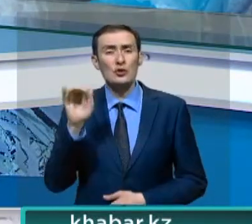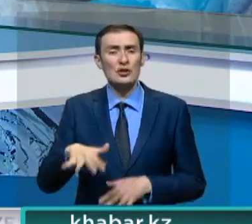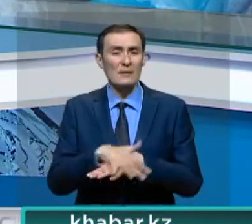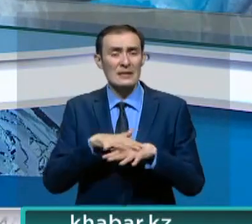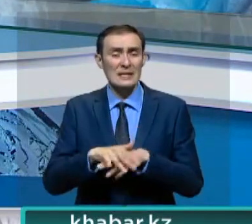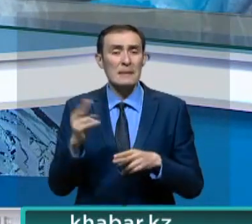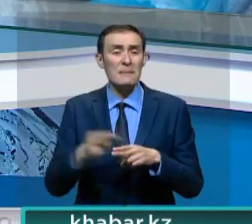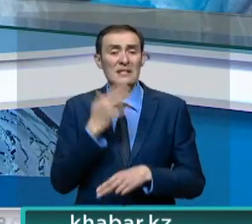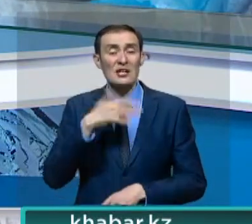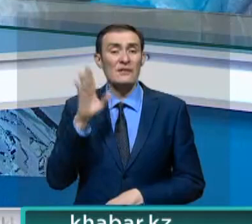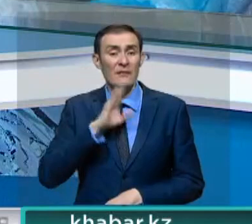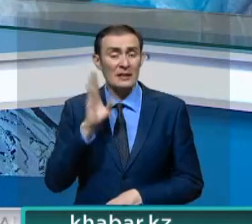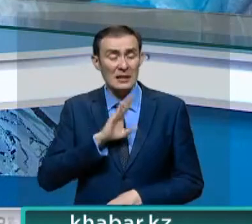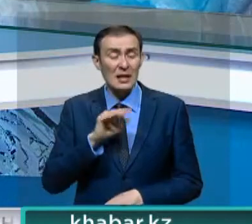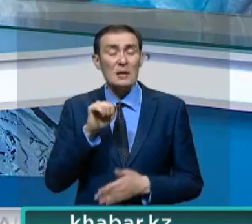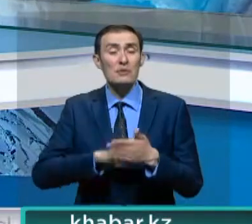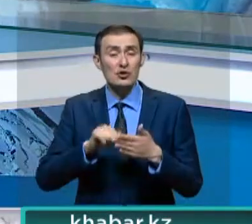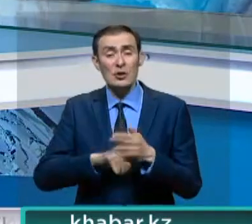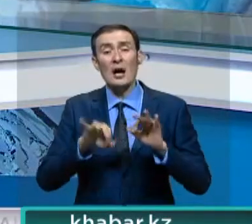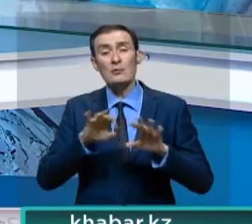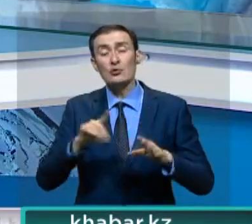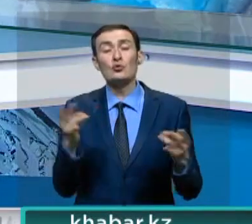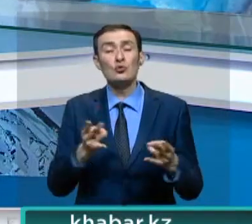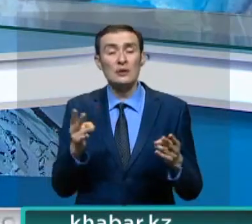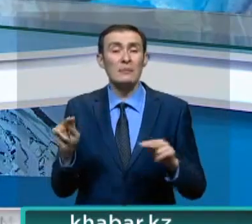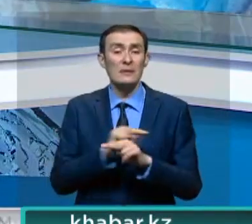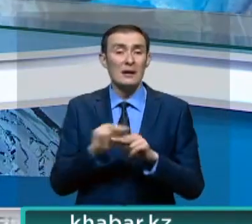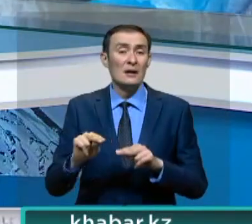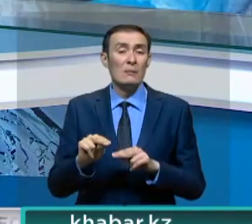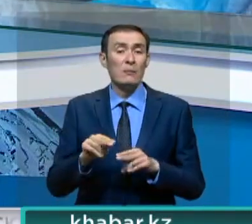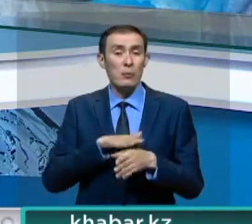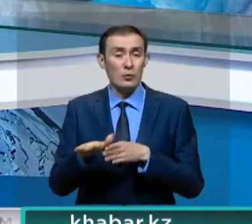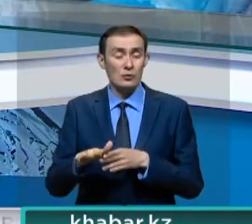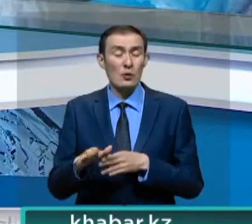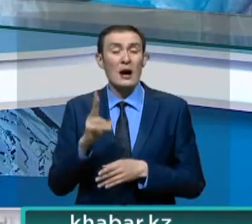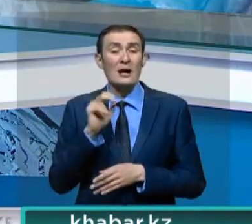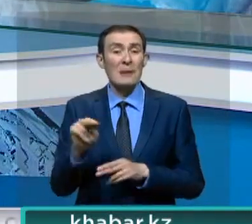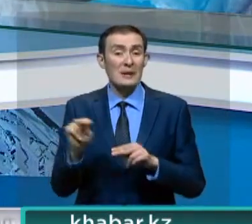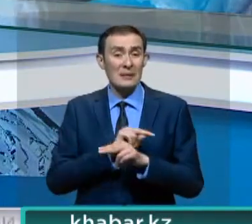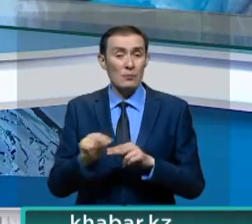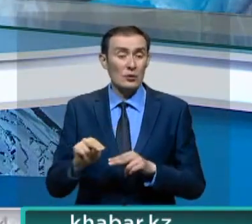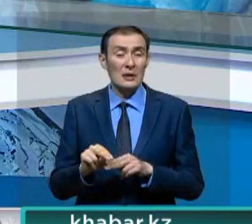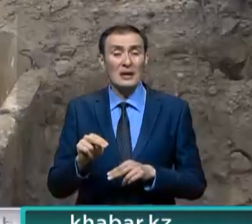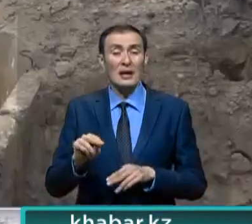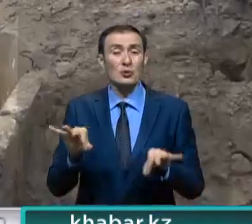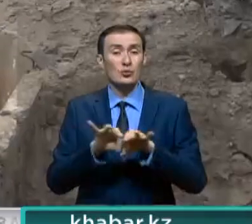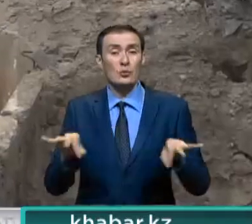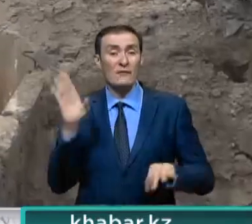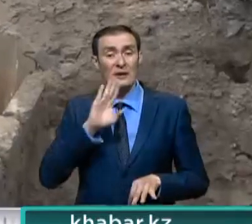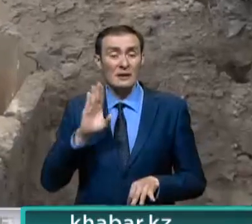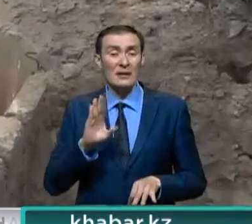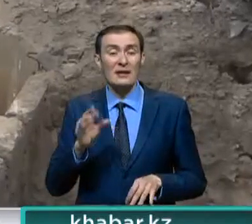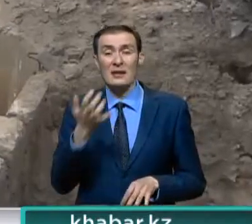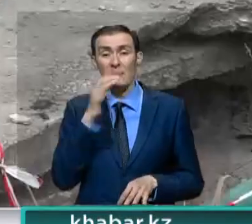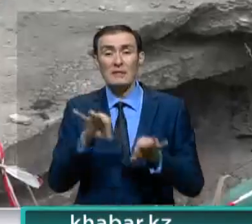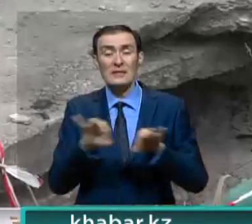населения от горячего водоснабжения тепловики объяснили необходимостью проведения ремонтных работ. Как выяснилось, капитальный ремонт, магистральные и тепловые